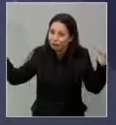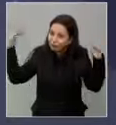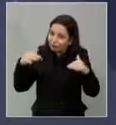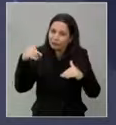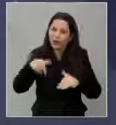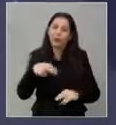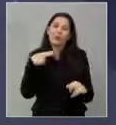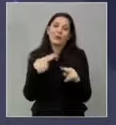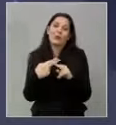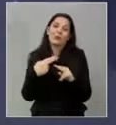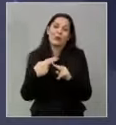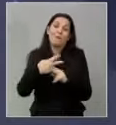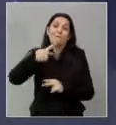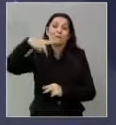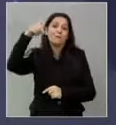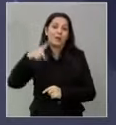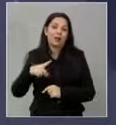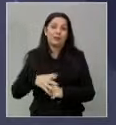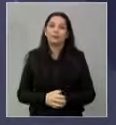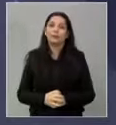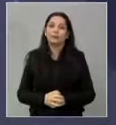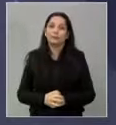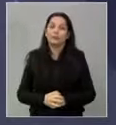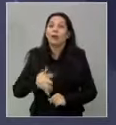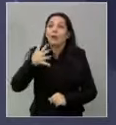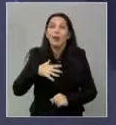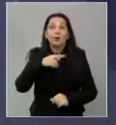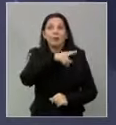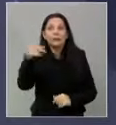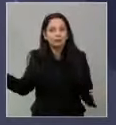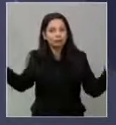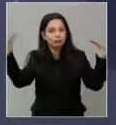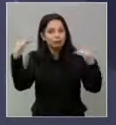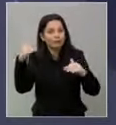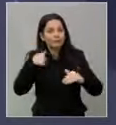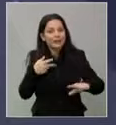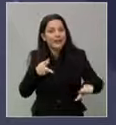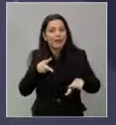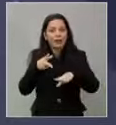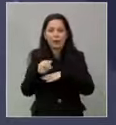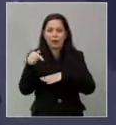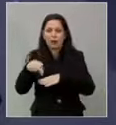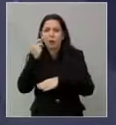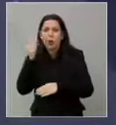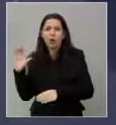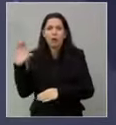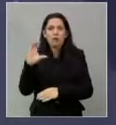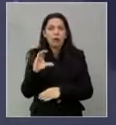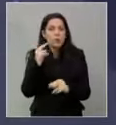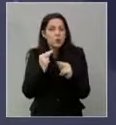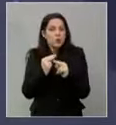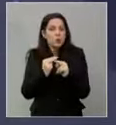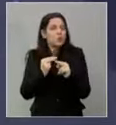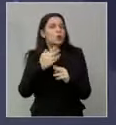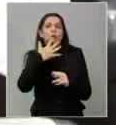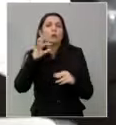μας. Μας τιμά ιδιαίτερα η παρουσία σας στα εγγένεια αυτής της επένδυσης, η οποία αναδεικνύει κι ολοένα τον πιο σημαντικό